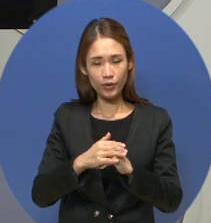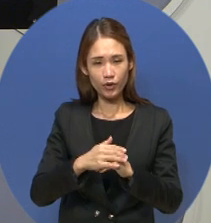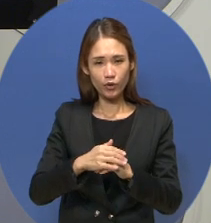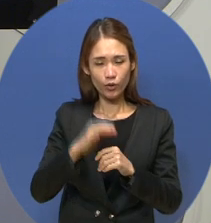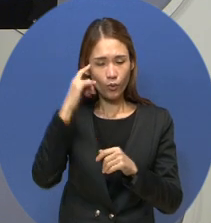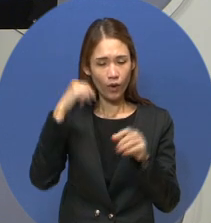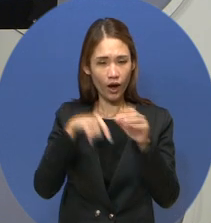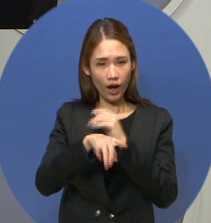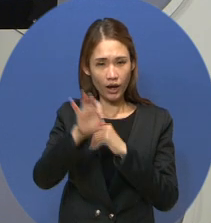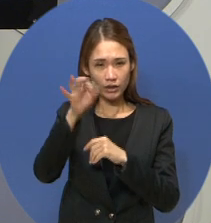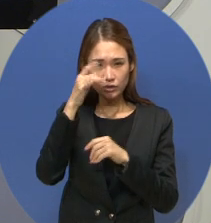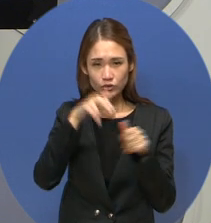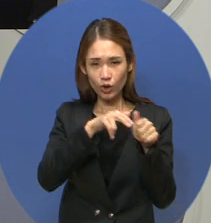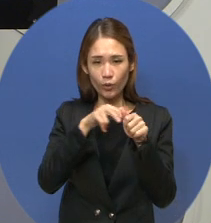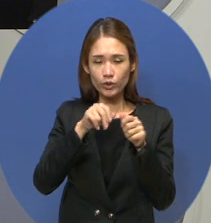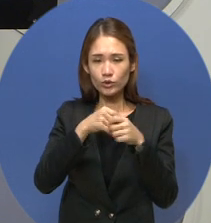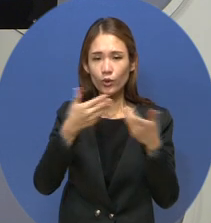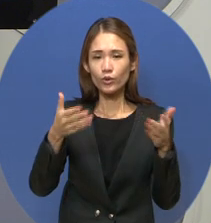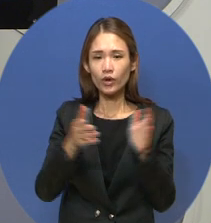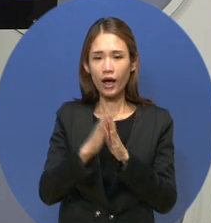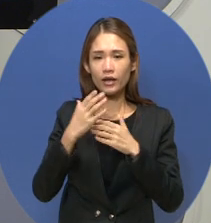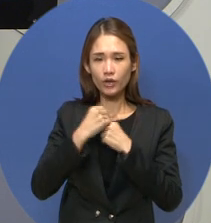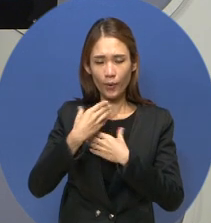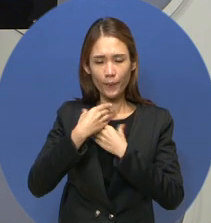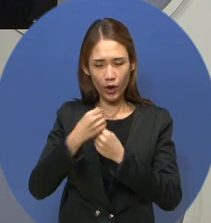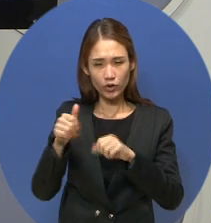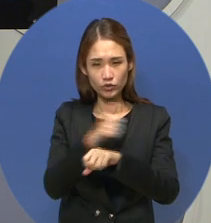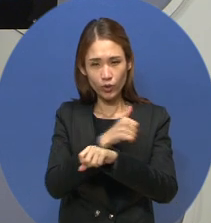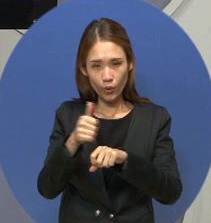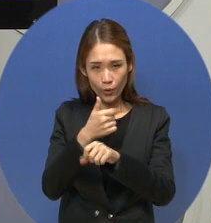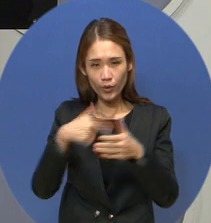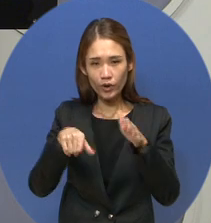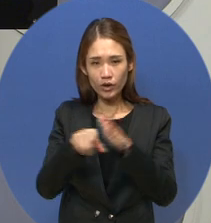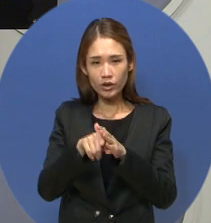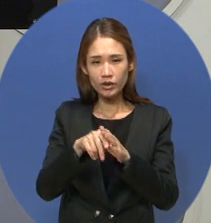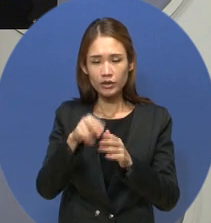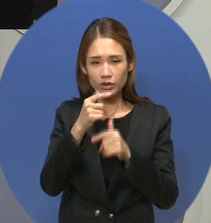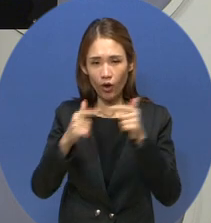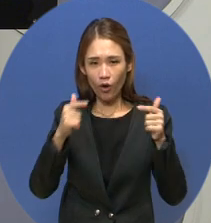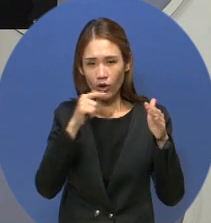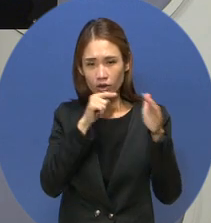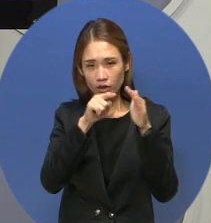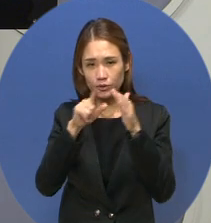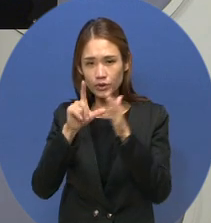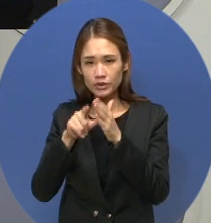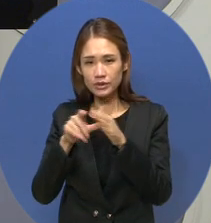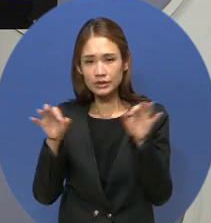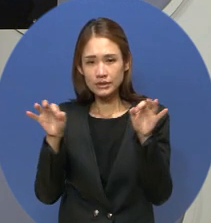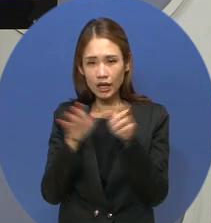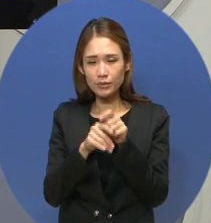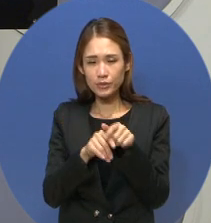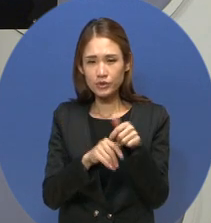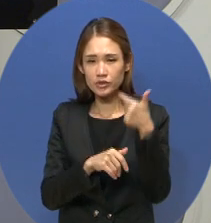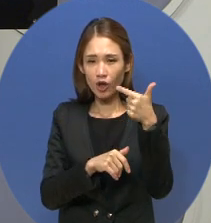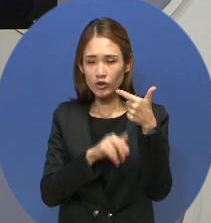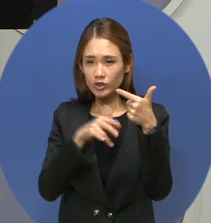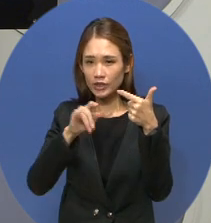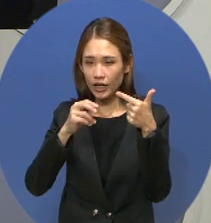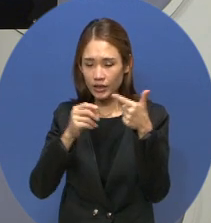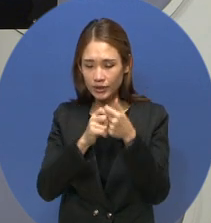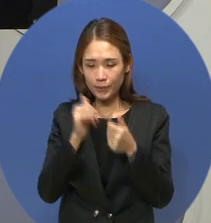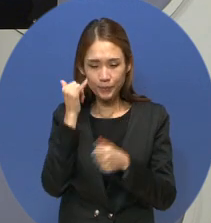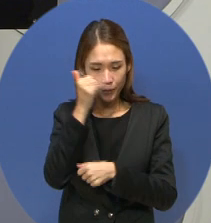안전하고 편리한 출입자 관리를 위해 다중이용시설 출입시 짧은 6자리 대표 번호로 전화하면